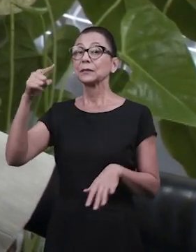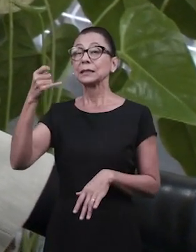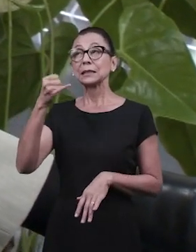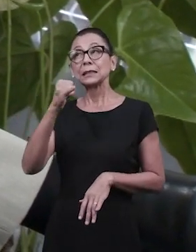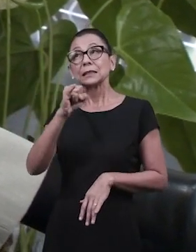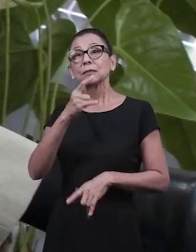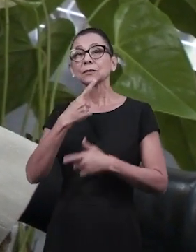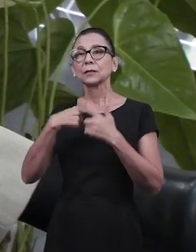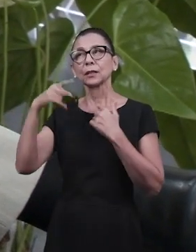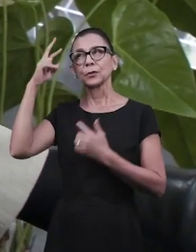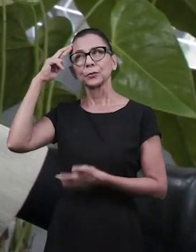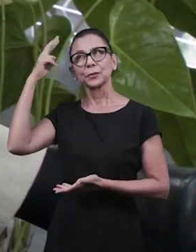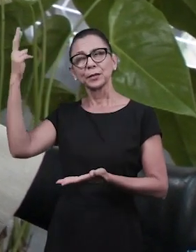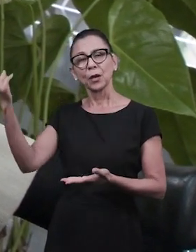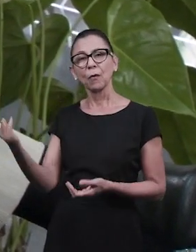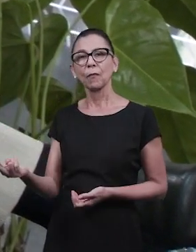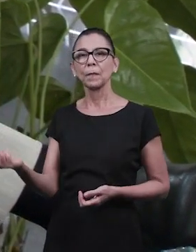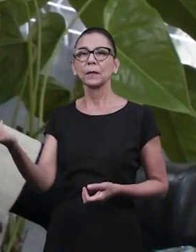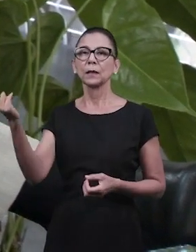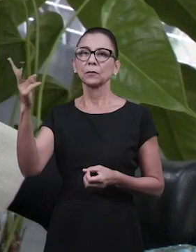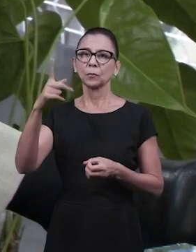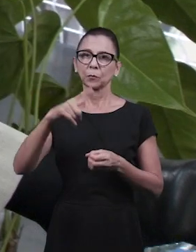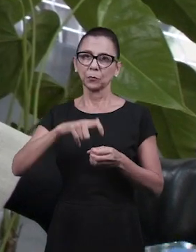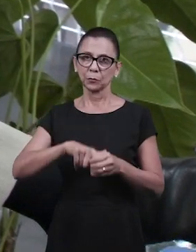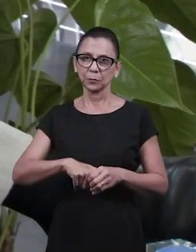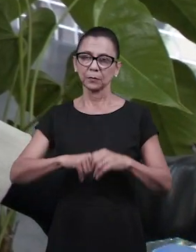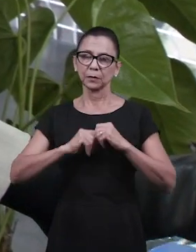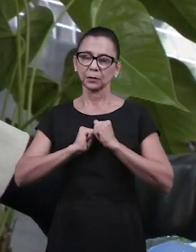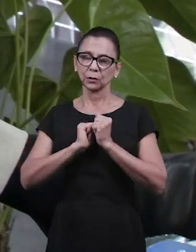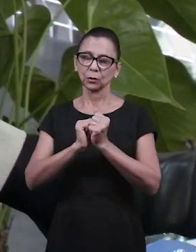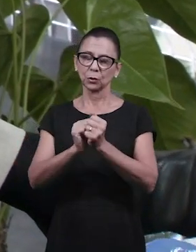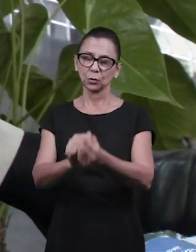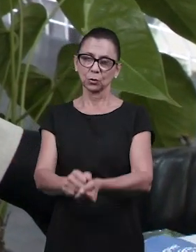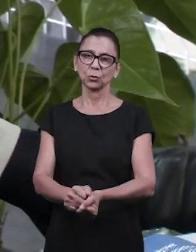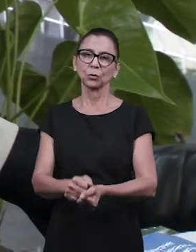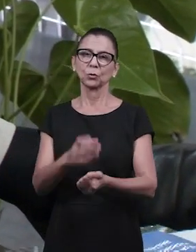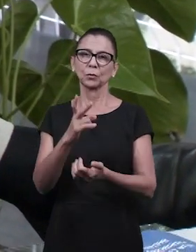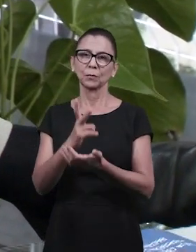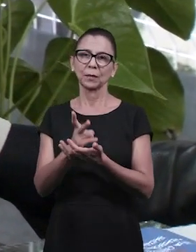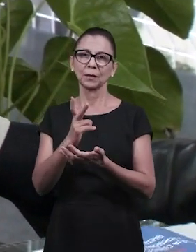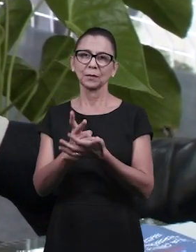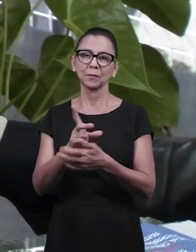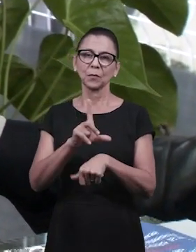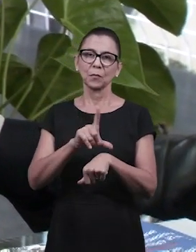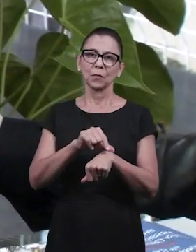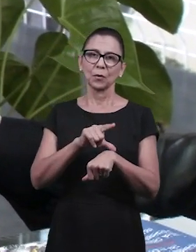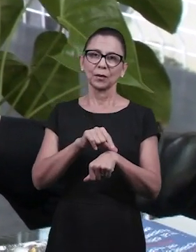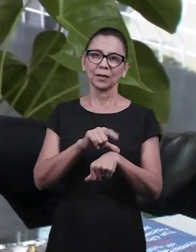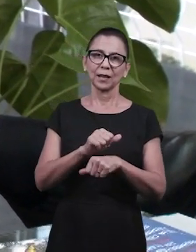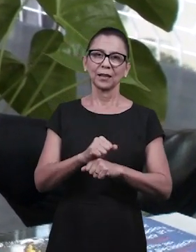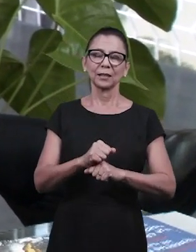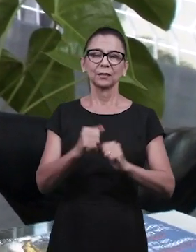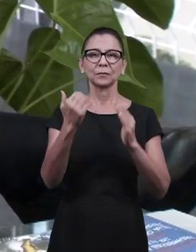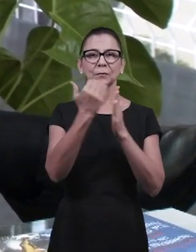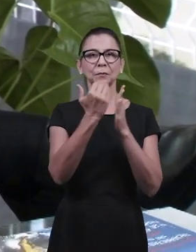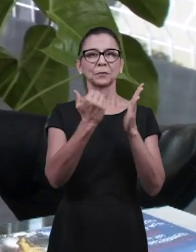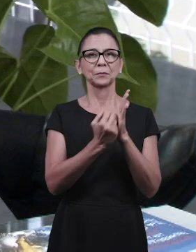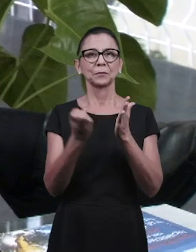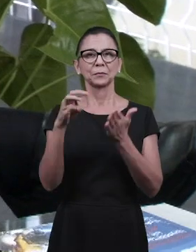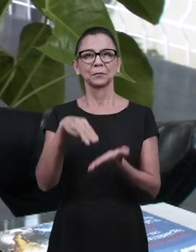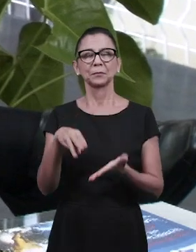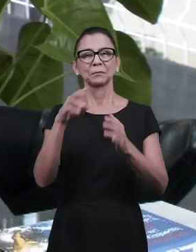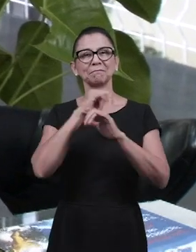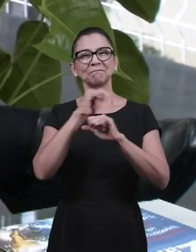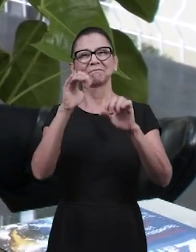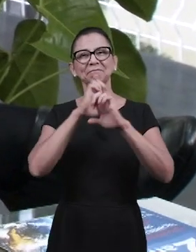semaine suivante, si le Seigneur le veut, nous serons ensemble encore une fois à cette heure-ci, avec une édition de plus de la programmation de